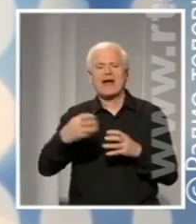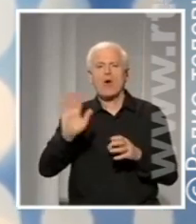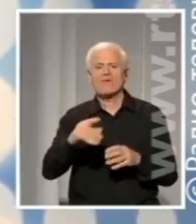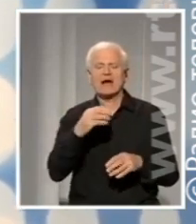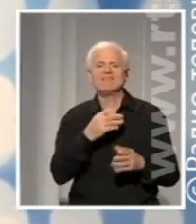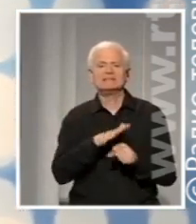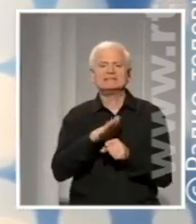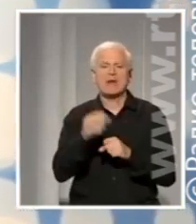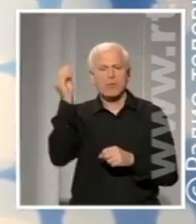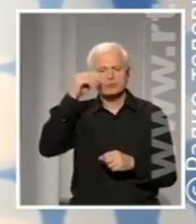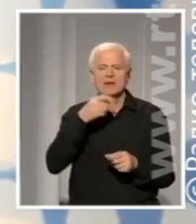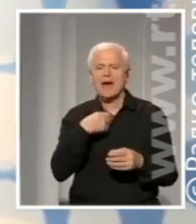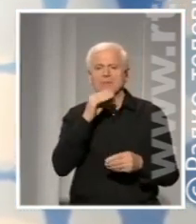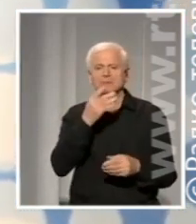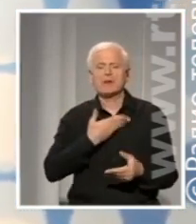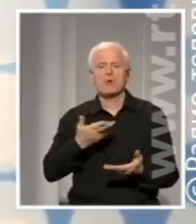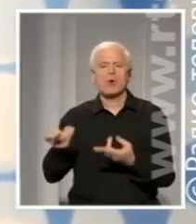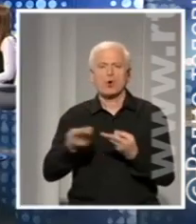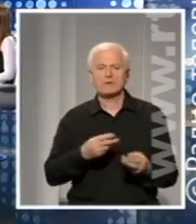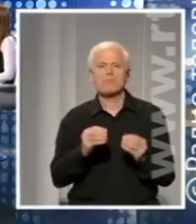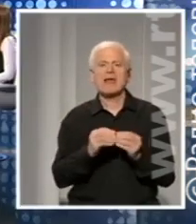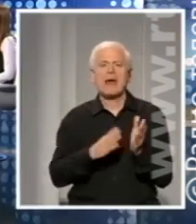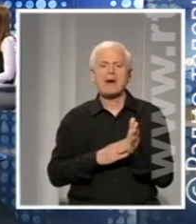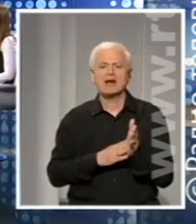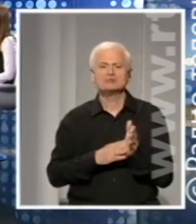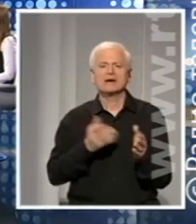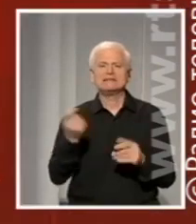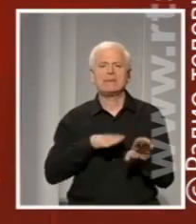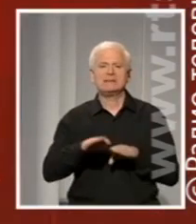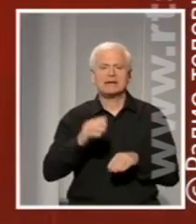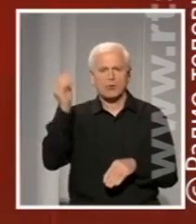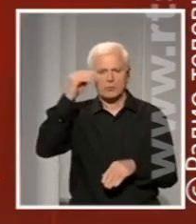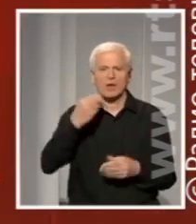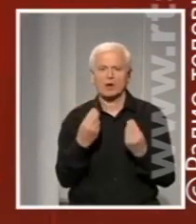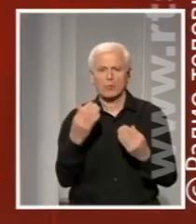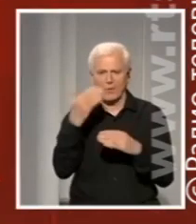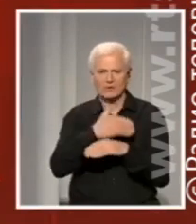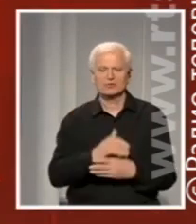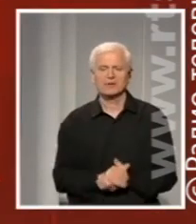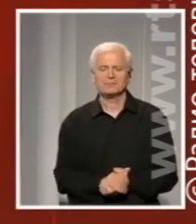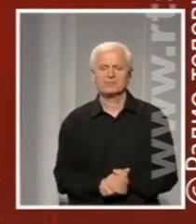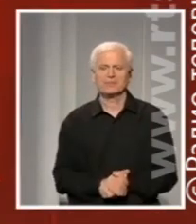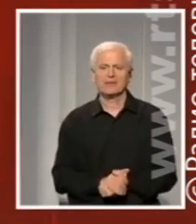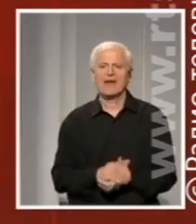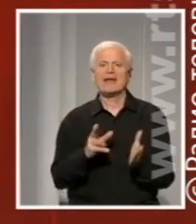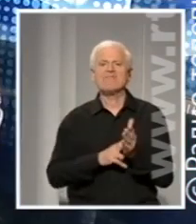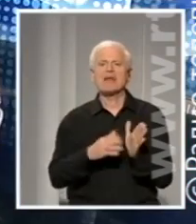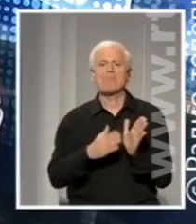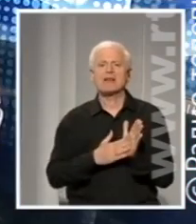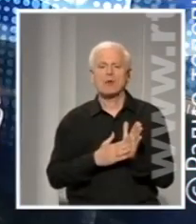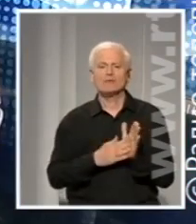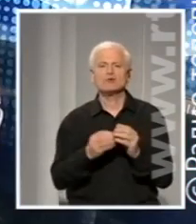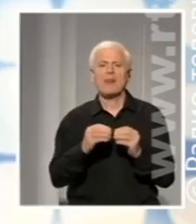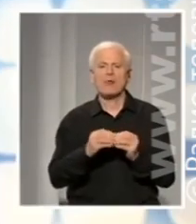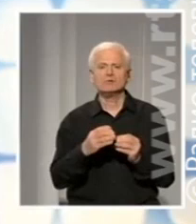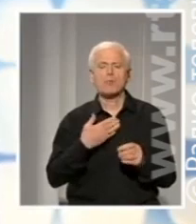podučavanja? Pričam večeras sa mojim gostima. Biljanu Marić iz Ministarstva prosvete. Dobrodošli, Biljana. Dobro večer. Neveno